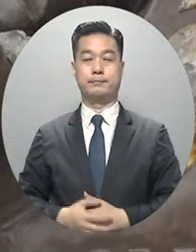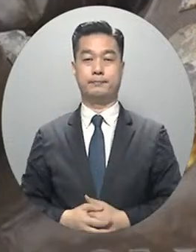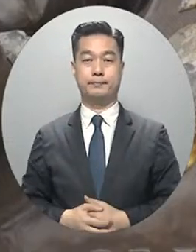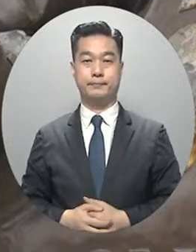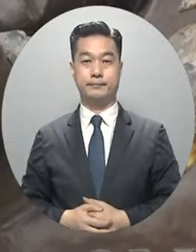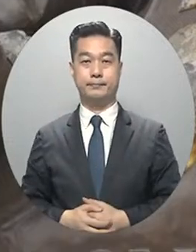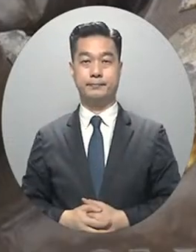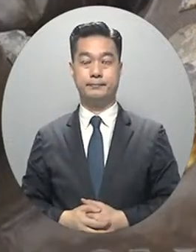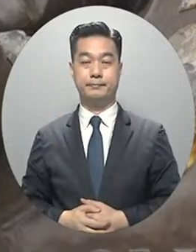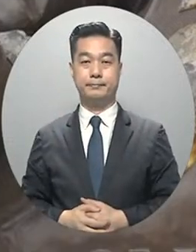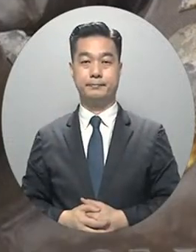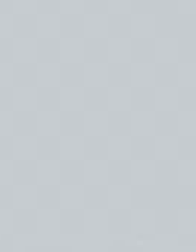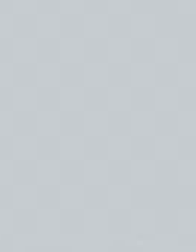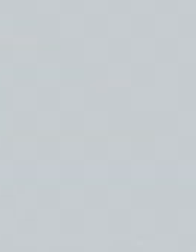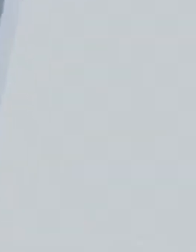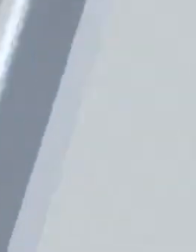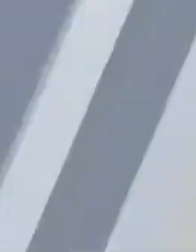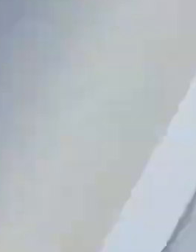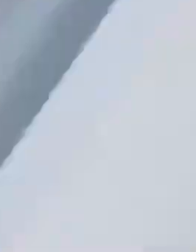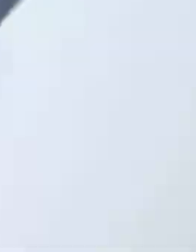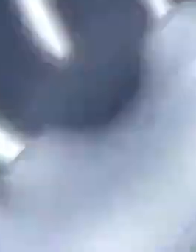MBC 뉴스 조명아입니다.